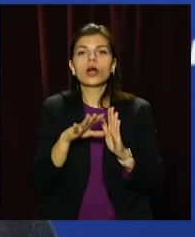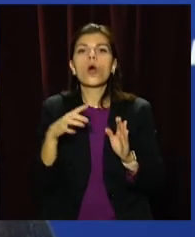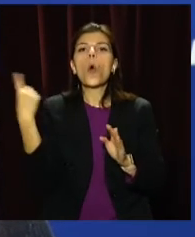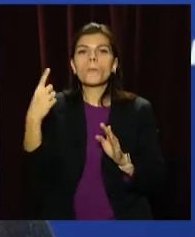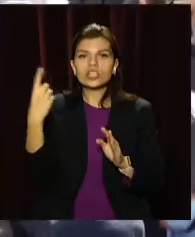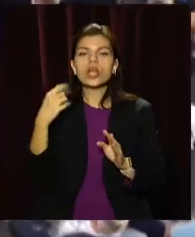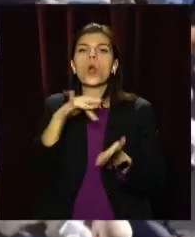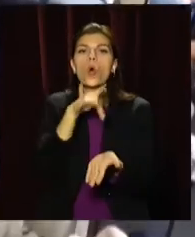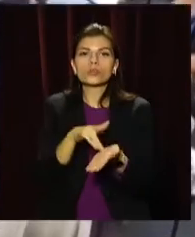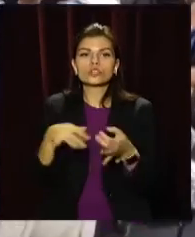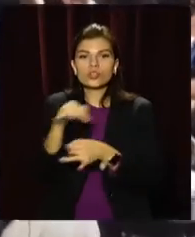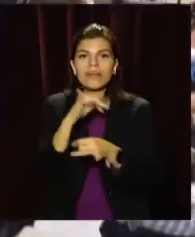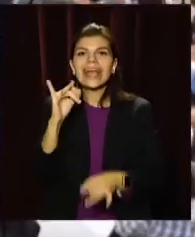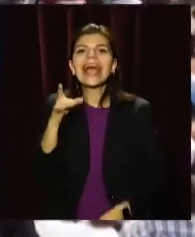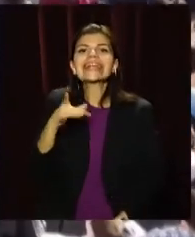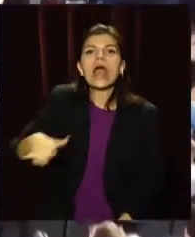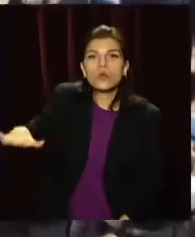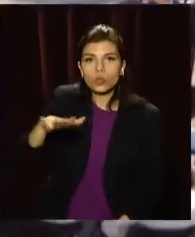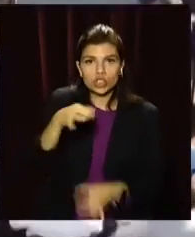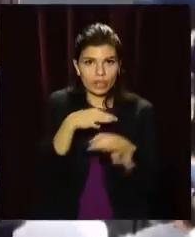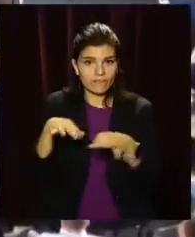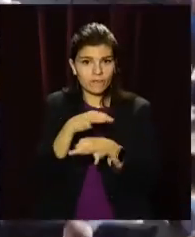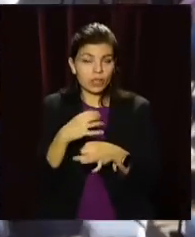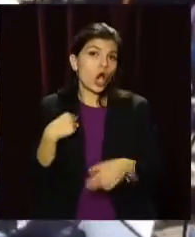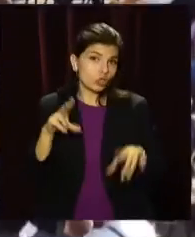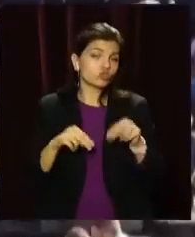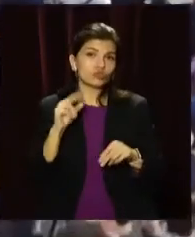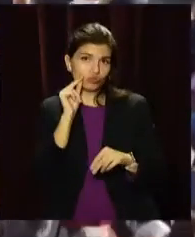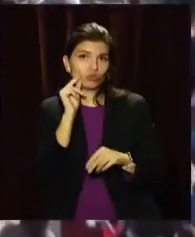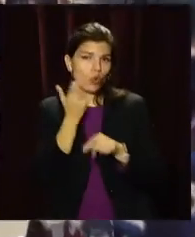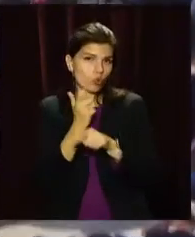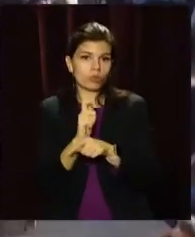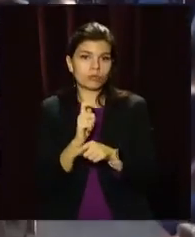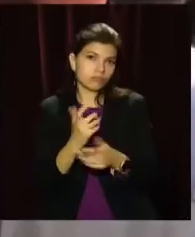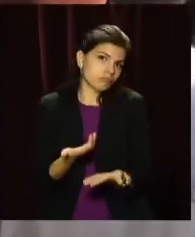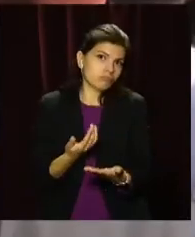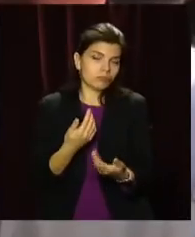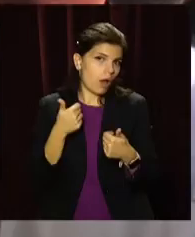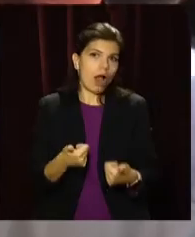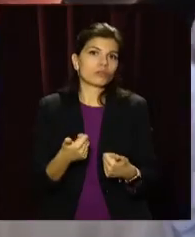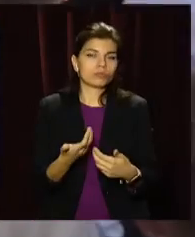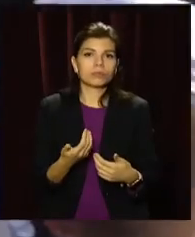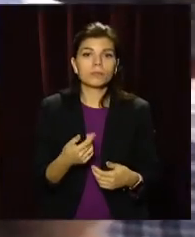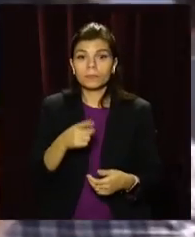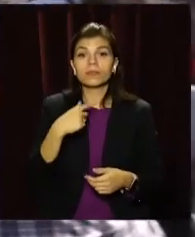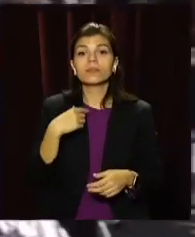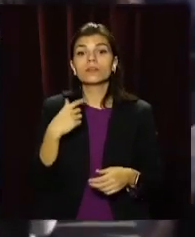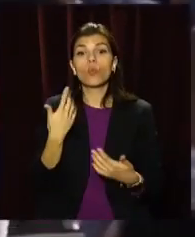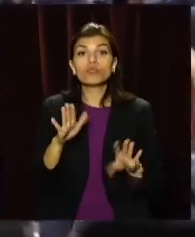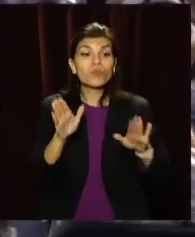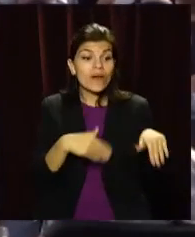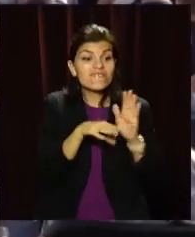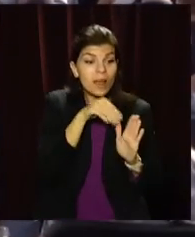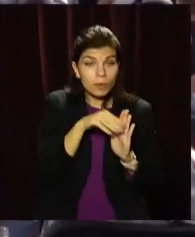совета, городского совета Дніпра и районных советов. Я считаю, цифра не может не впечатлять. Вражати мешканців області вже після